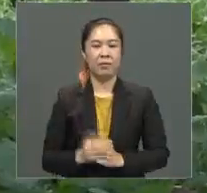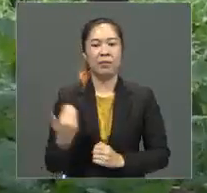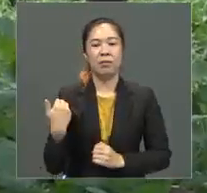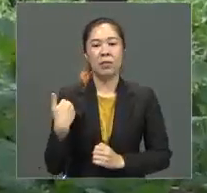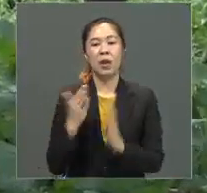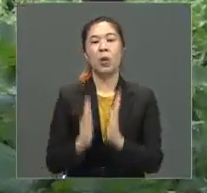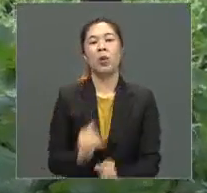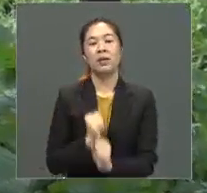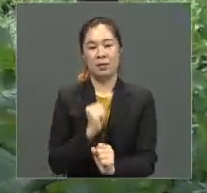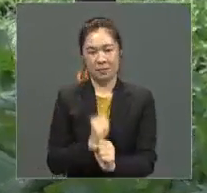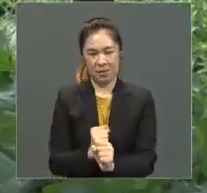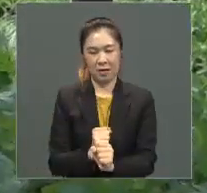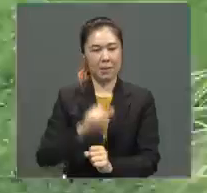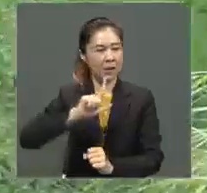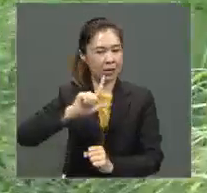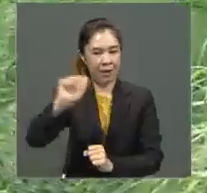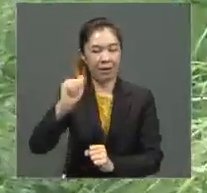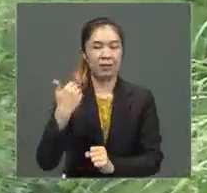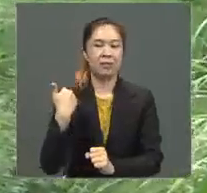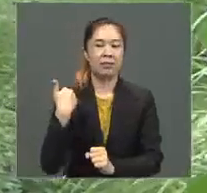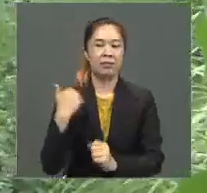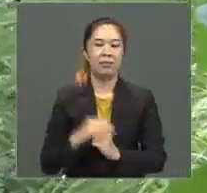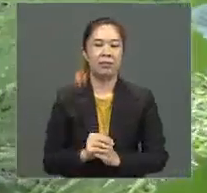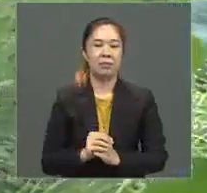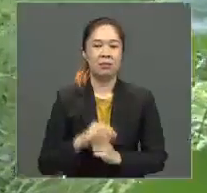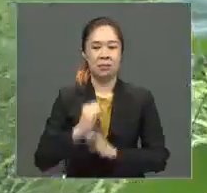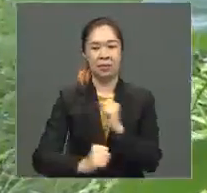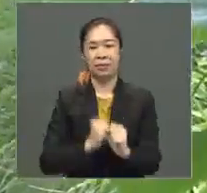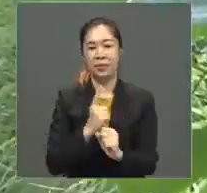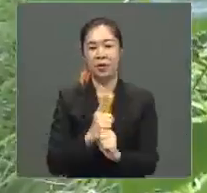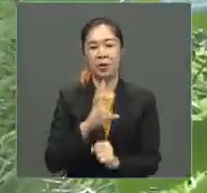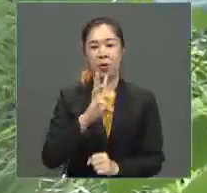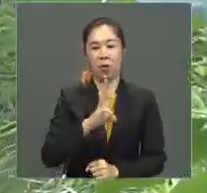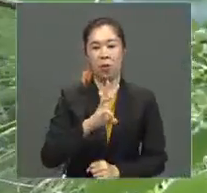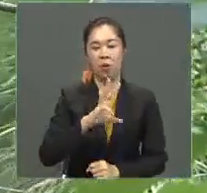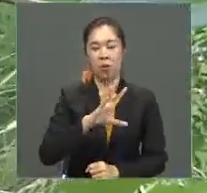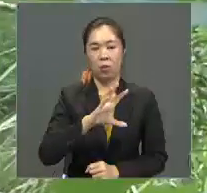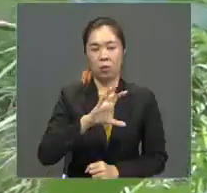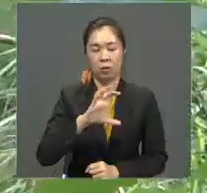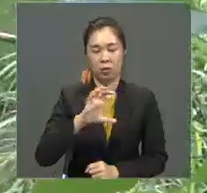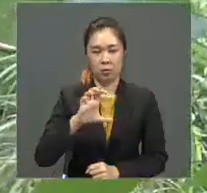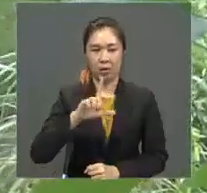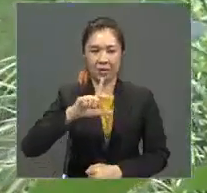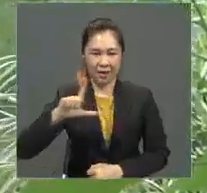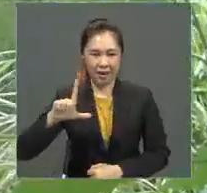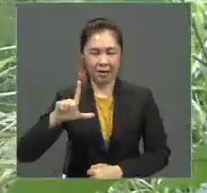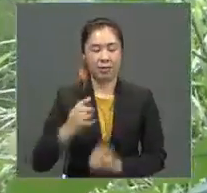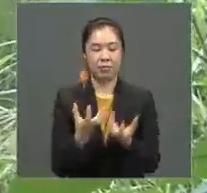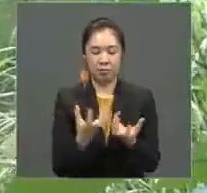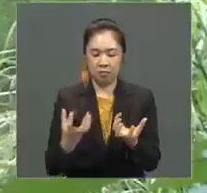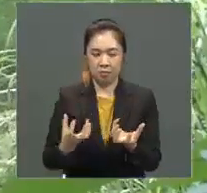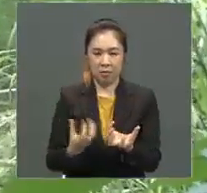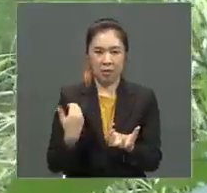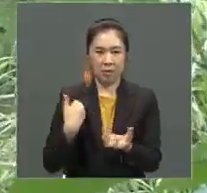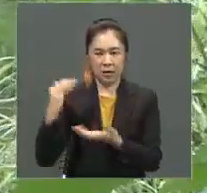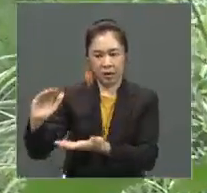งงานคนเป็นหลักซึ่งมะพร้าวแกงทั้งประเทศสามารถผลิตได้ปีละ600ล้านลูกแล้วก็ไม่เพียงพอกับความต้องการต้องนำเข้